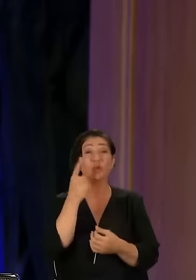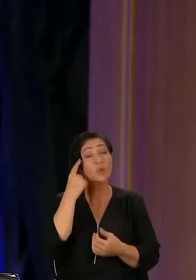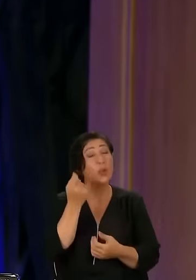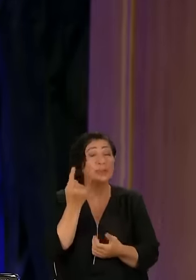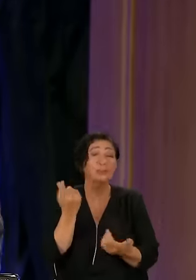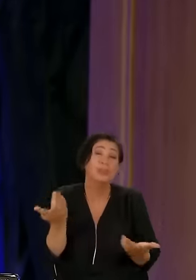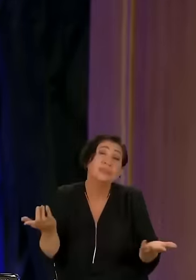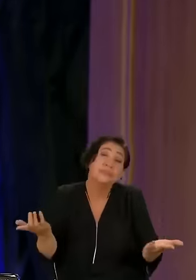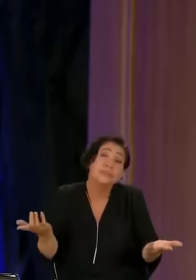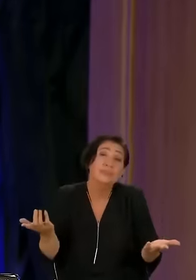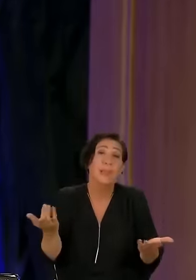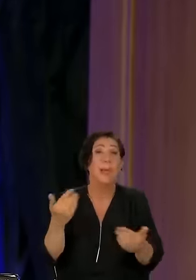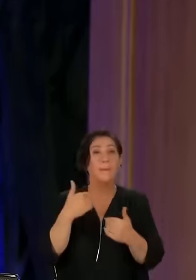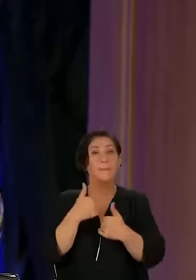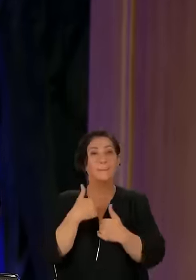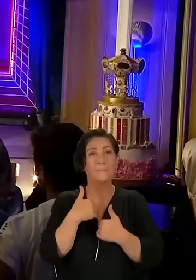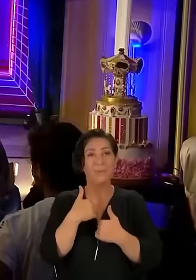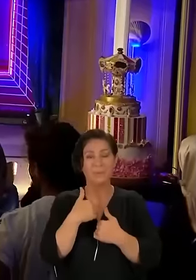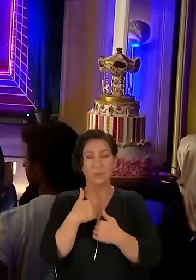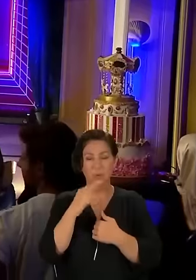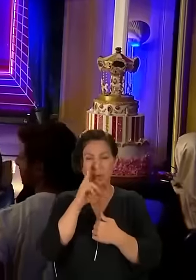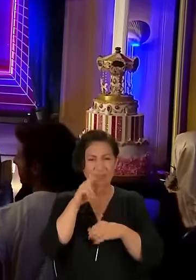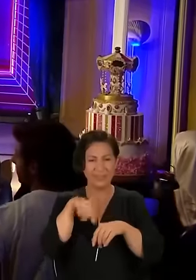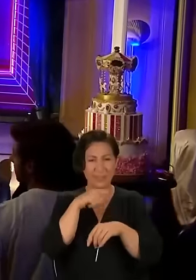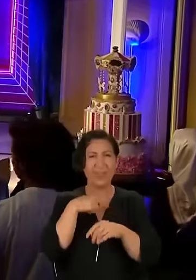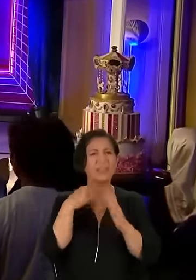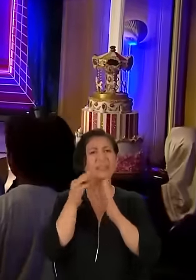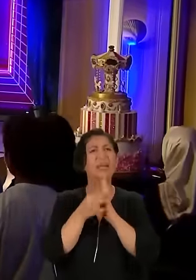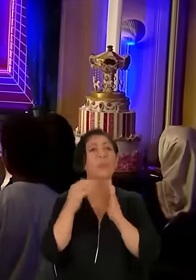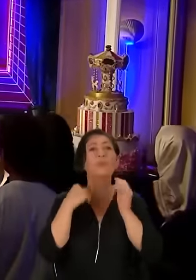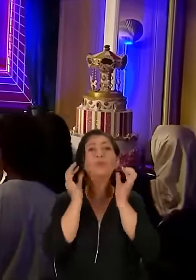üretmiş. İnsanlık. Ben son zamanlarda